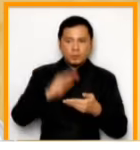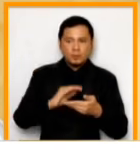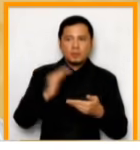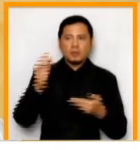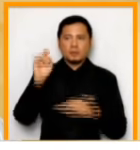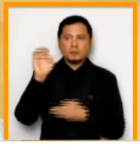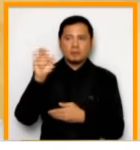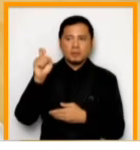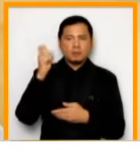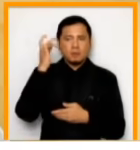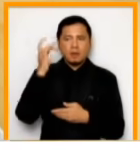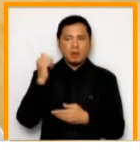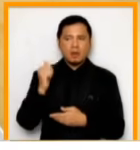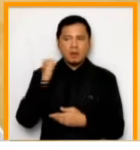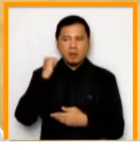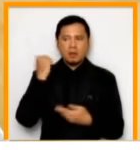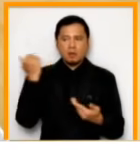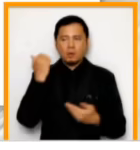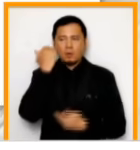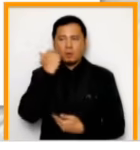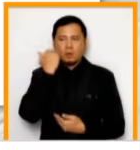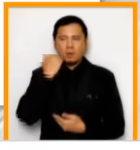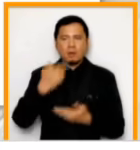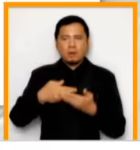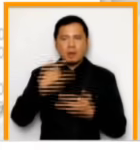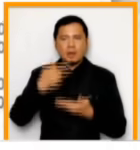unang balita si Sandra Aguinaldo.